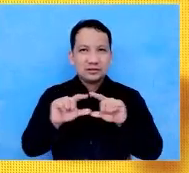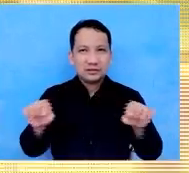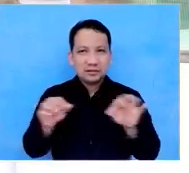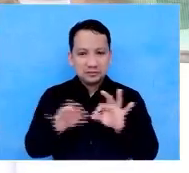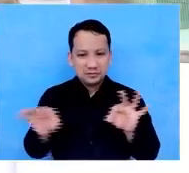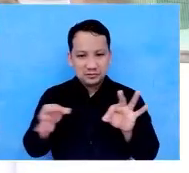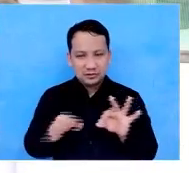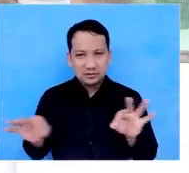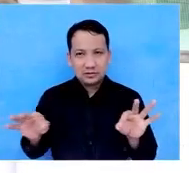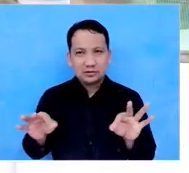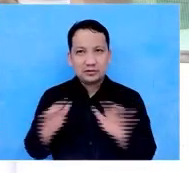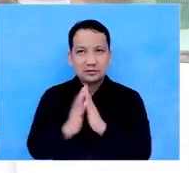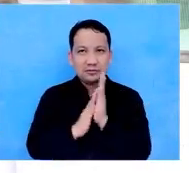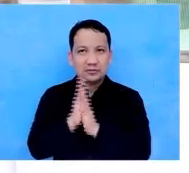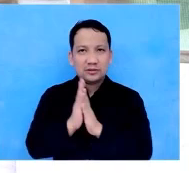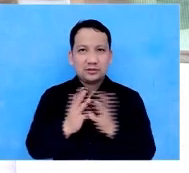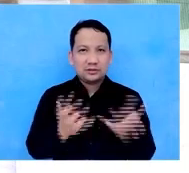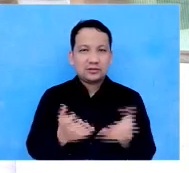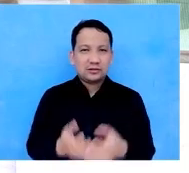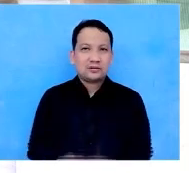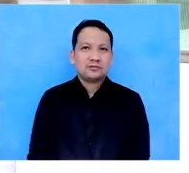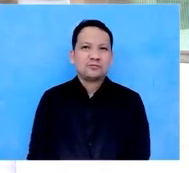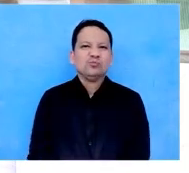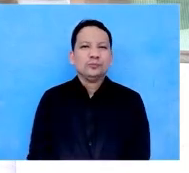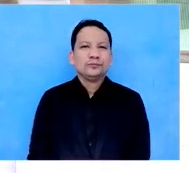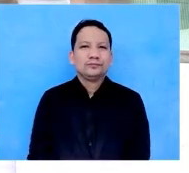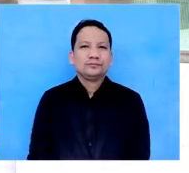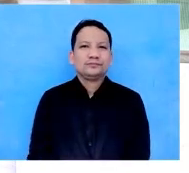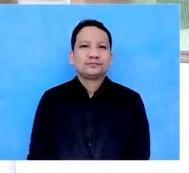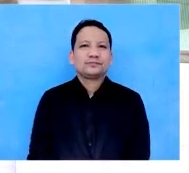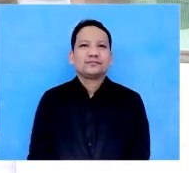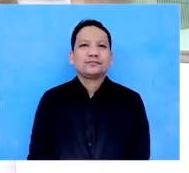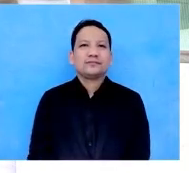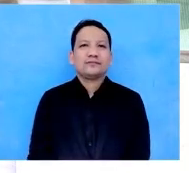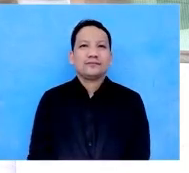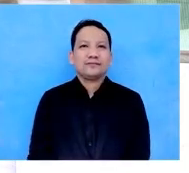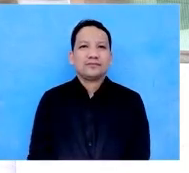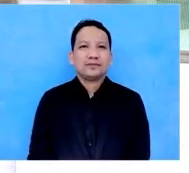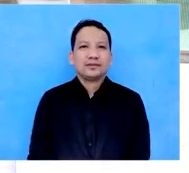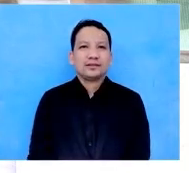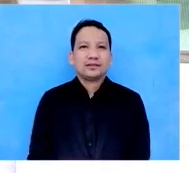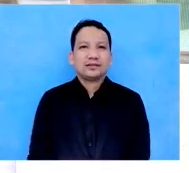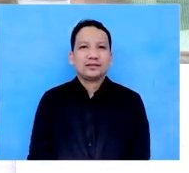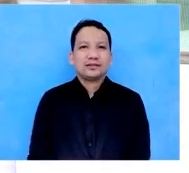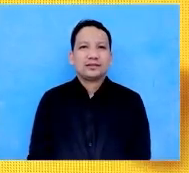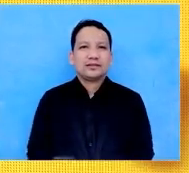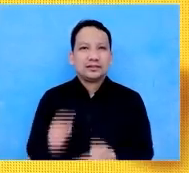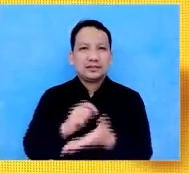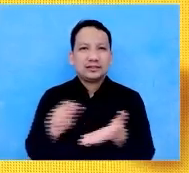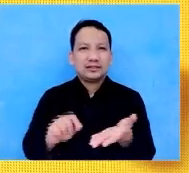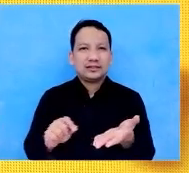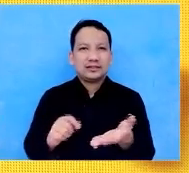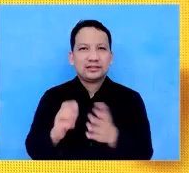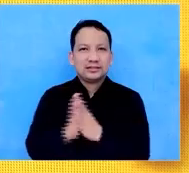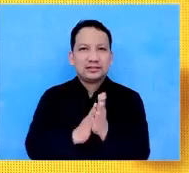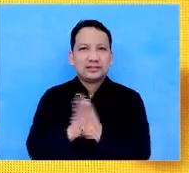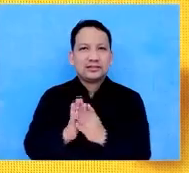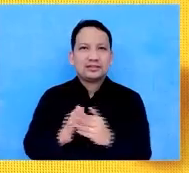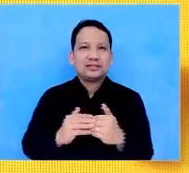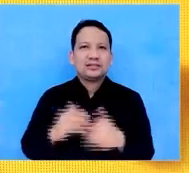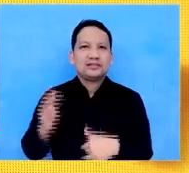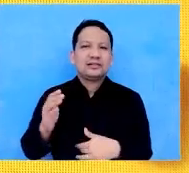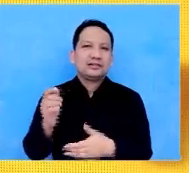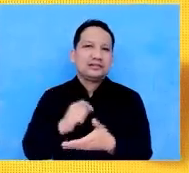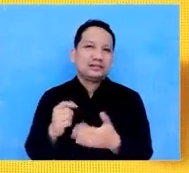may kinasasabikan ka ba ngayon? O, yung kinasabikan mo 4 years ago, nakamit mo naman ba after 4 years? Kasi nung sinusulat ko to, hindi ako nasasabik eh.